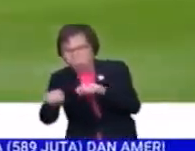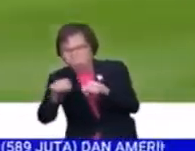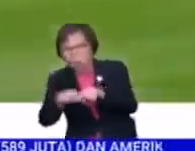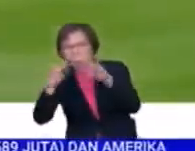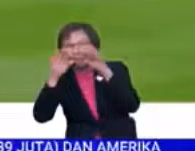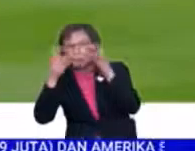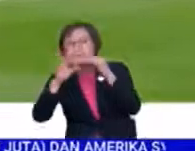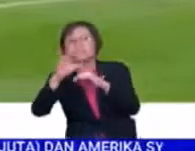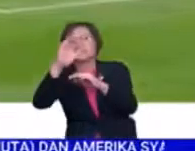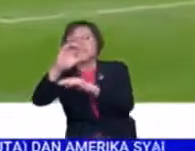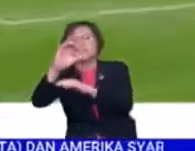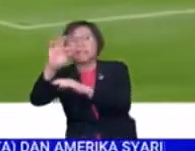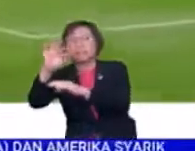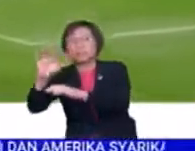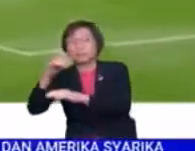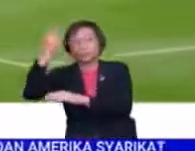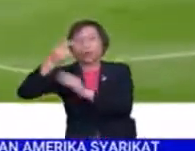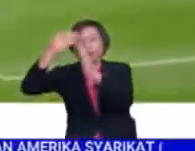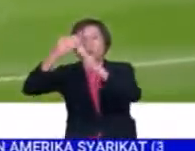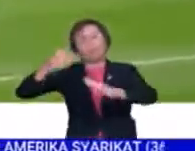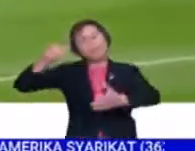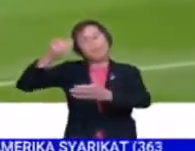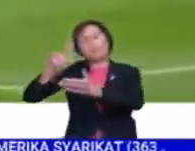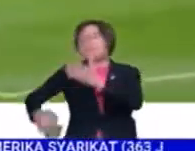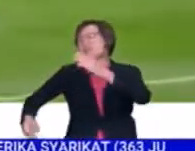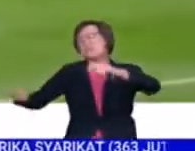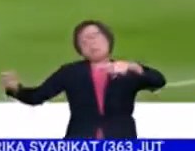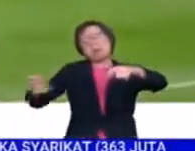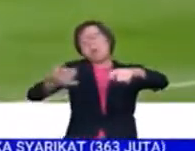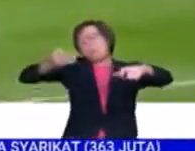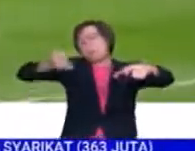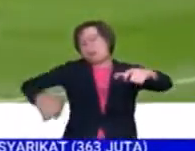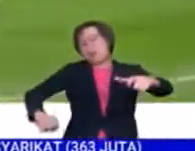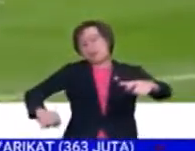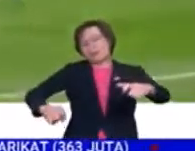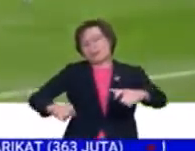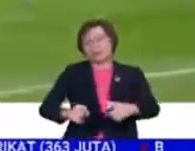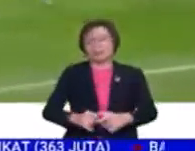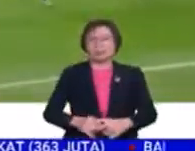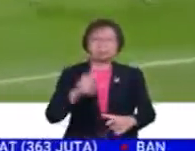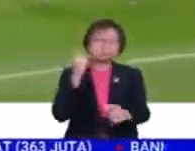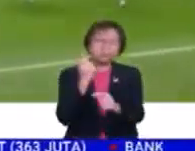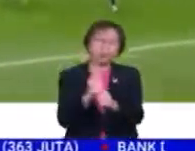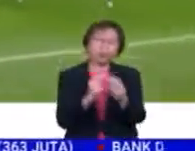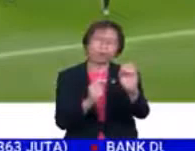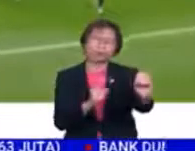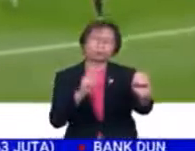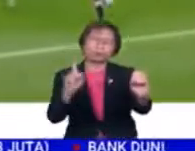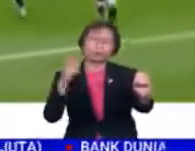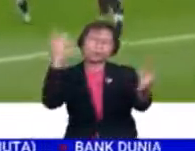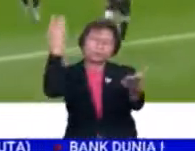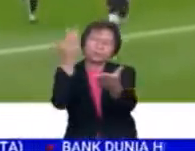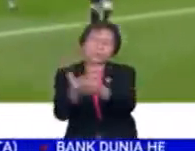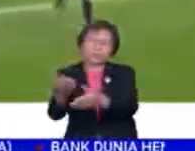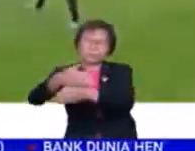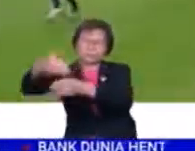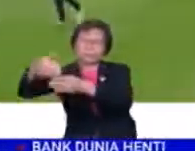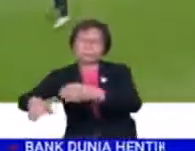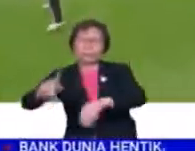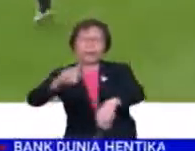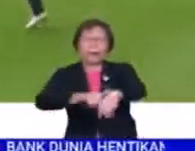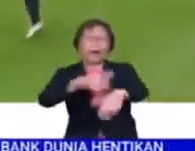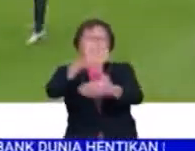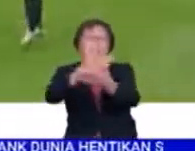Kuching City FC selaku tuan rumah gagal disempurnakan untuk kedudukan kekal 0-1 sehingga tamat separuh